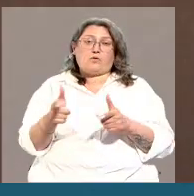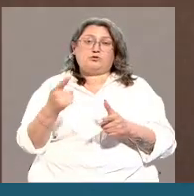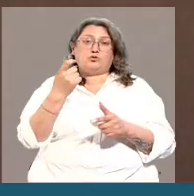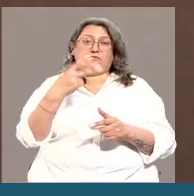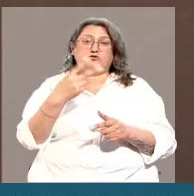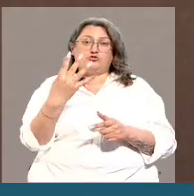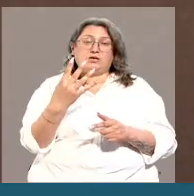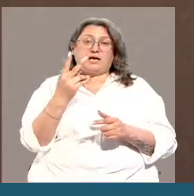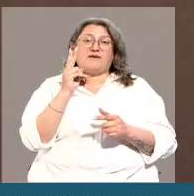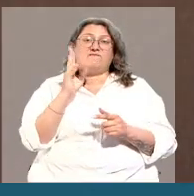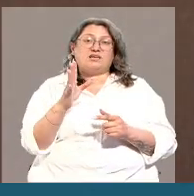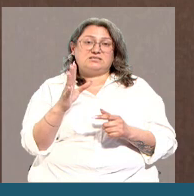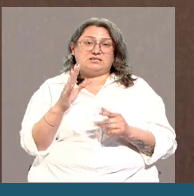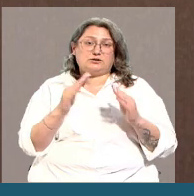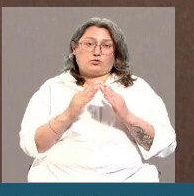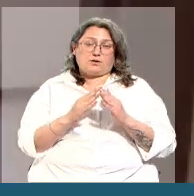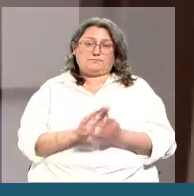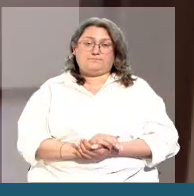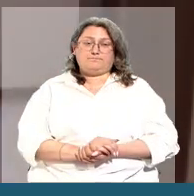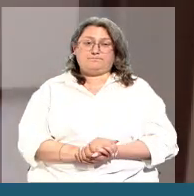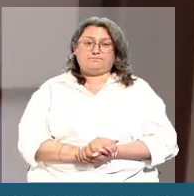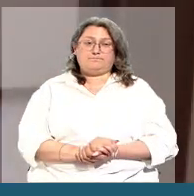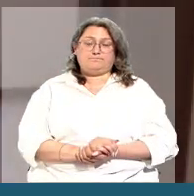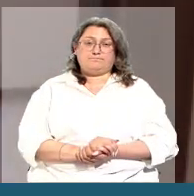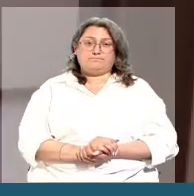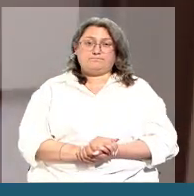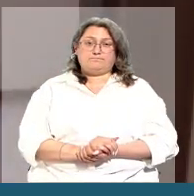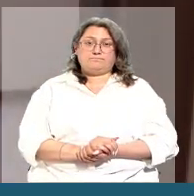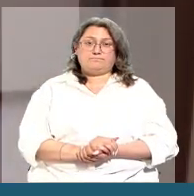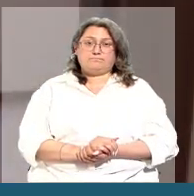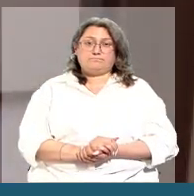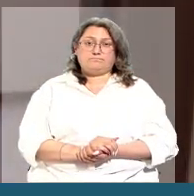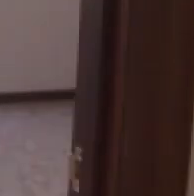55-інің құрылысы былтыр басталған еді. Жанар Ержанова, Диар Ахметшин, Қостанай телеарнасы.